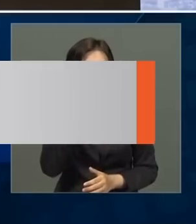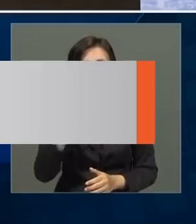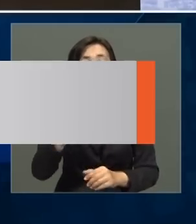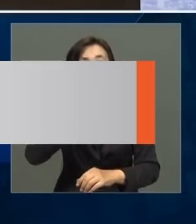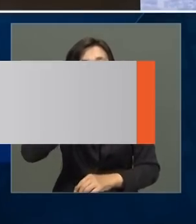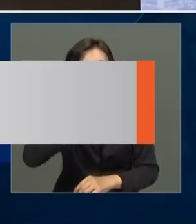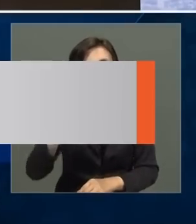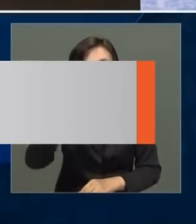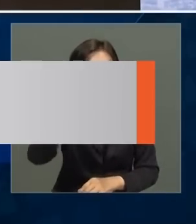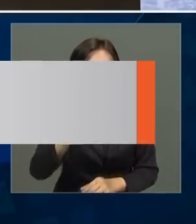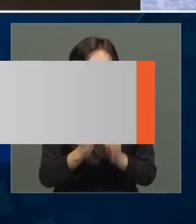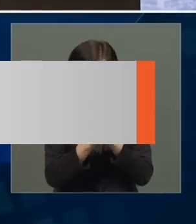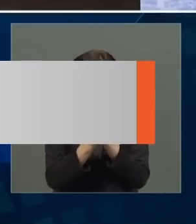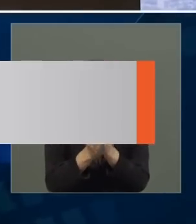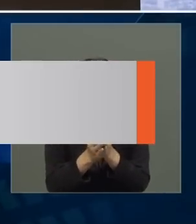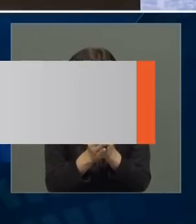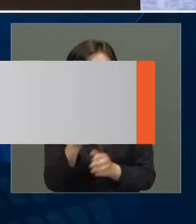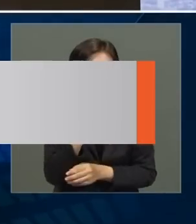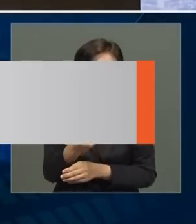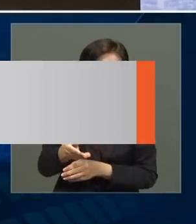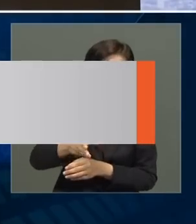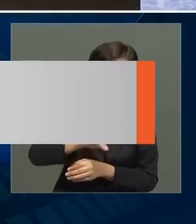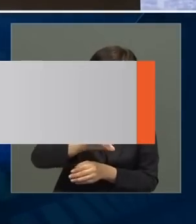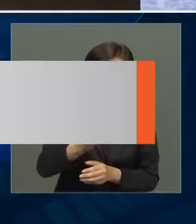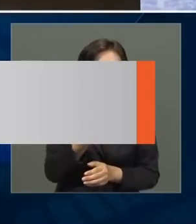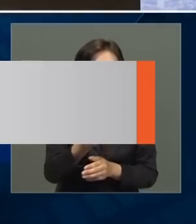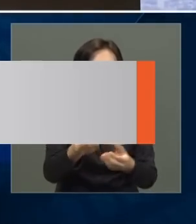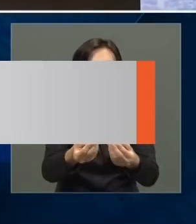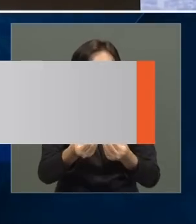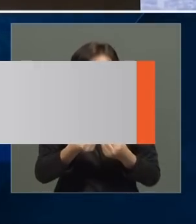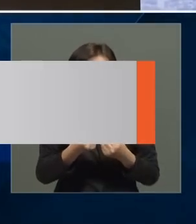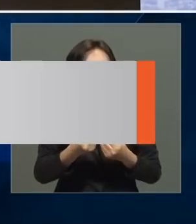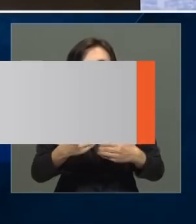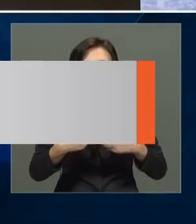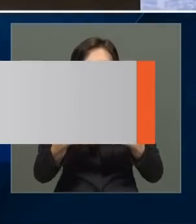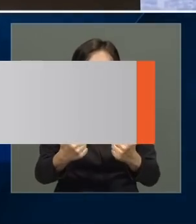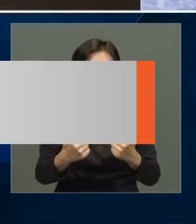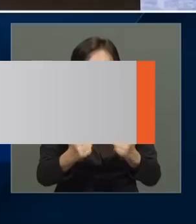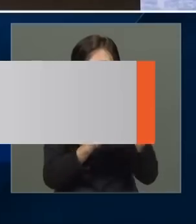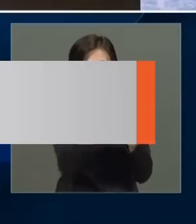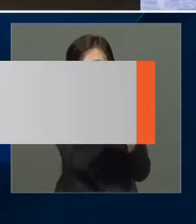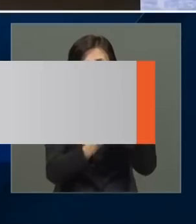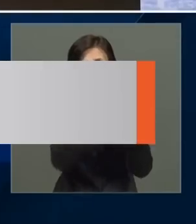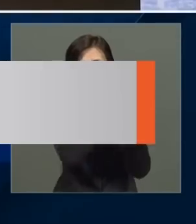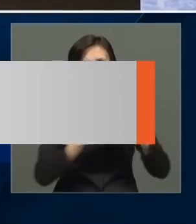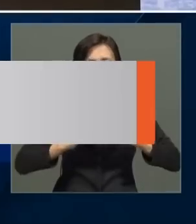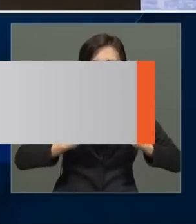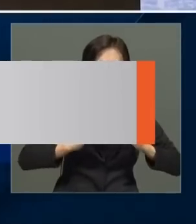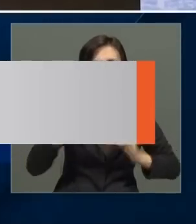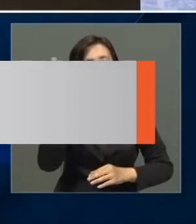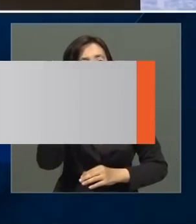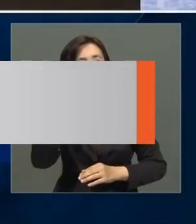ผู้ใหญ่มีการกราบไหว้ขอพรหรือการเดินทางข้ามจังหวัดที่อาจจะมีการต้องไปพักผ่อนท่องเที่ยว